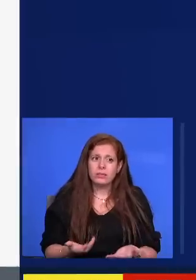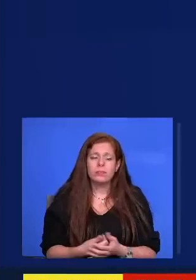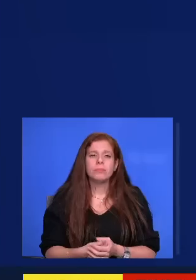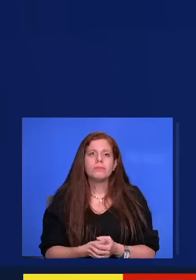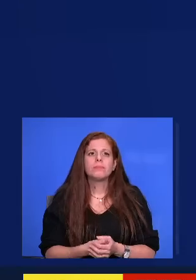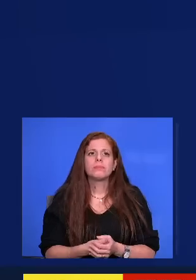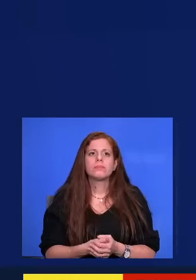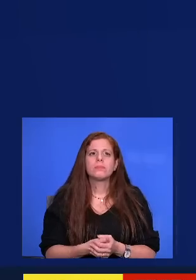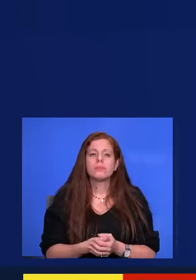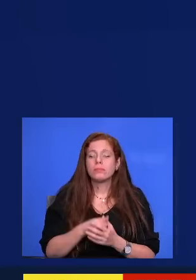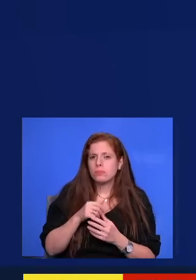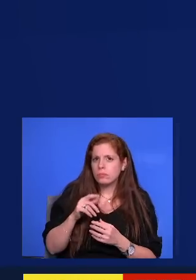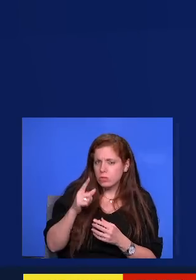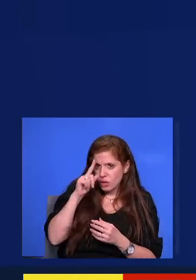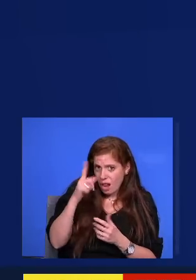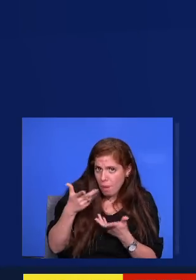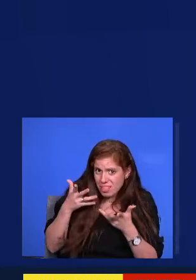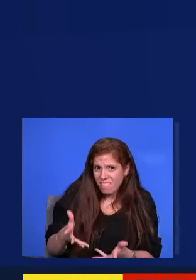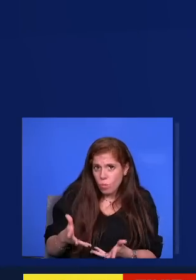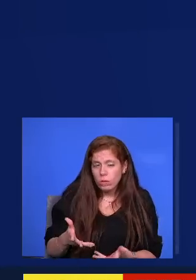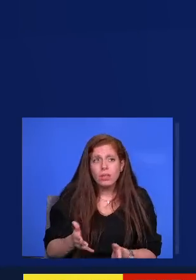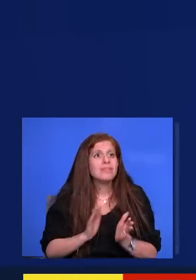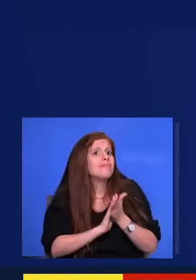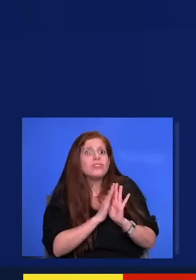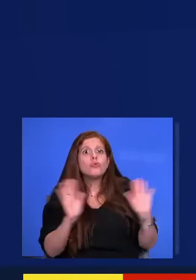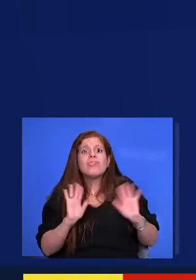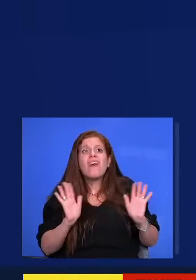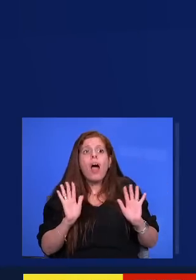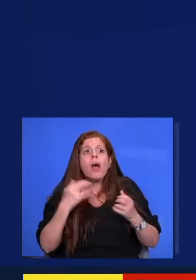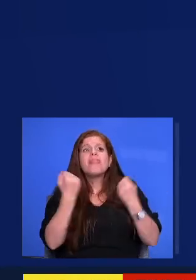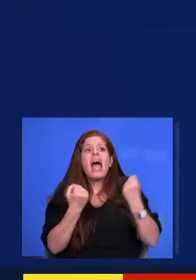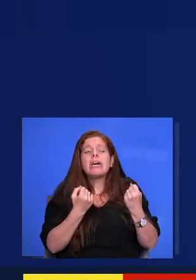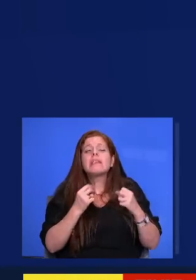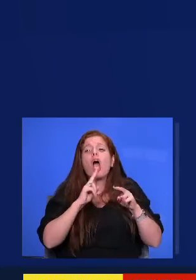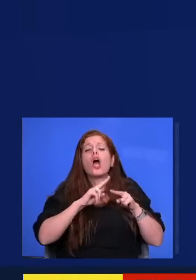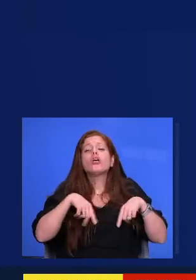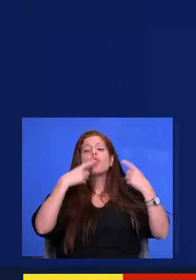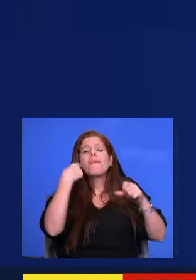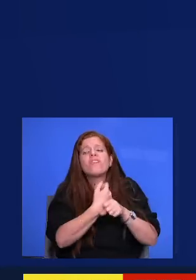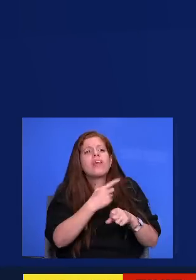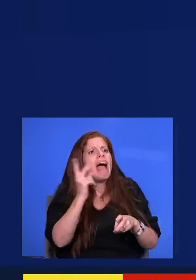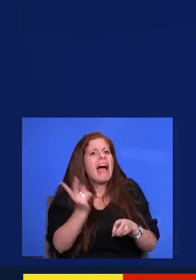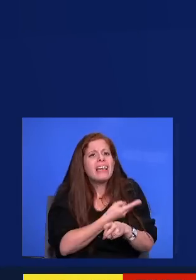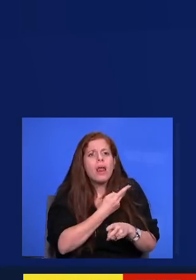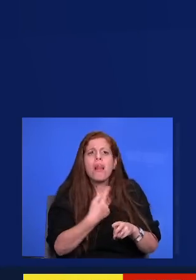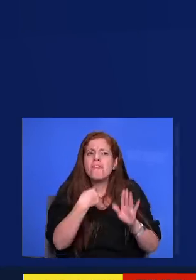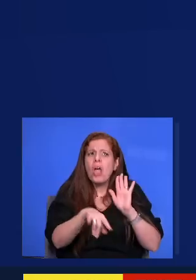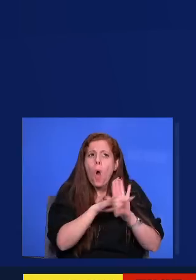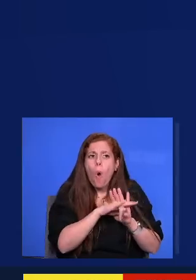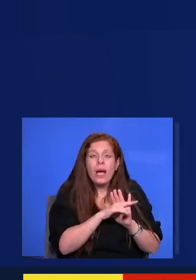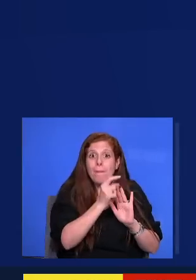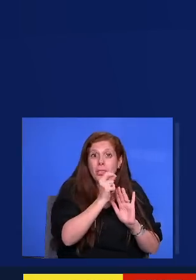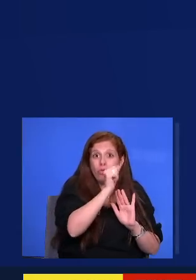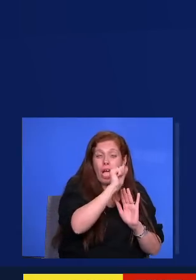בחייאת. יש לך מושג למה הם תקפו אותך? שום דבר. נהגתי אחרי יום עבודה רגיל לפי החוק. גם בשנייה